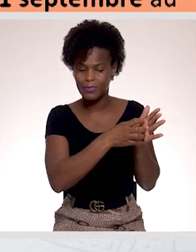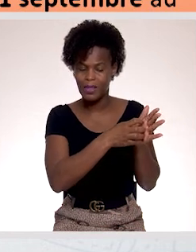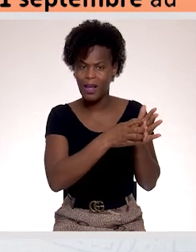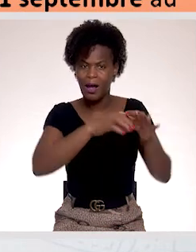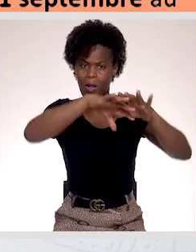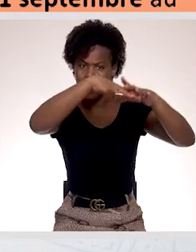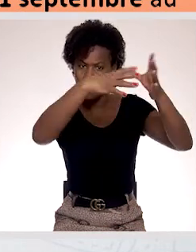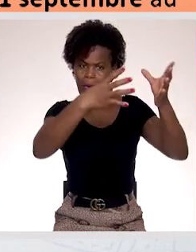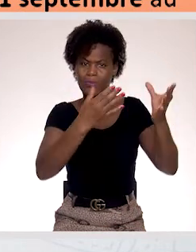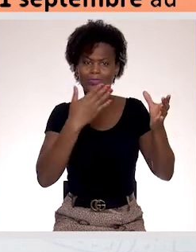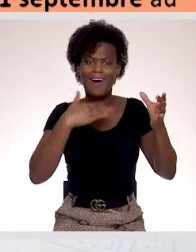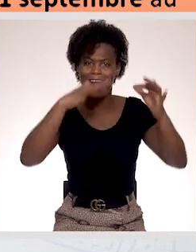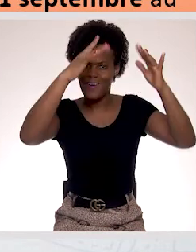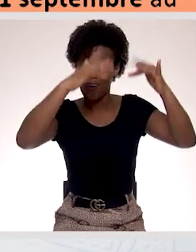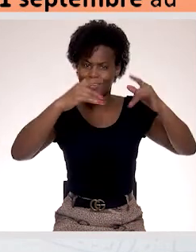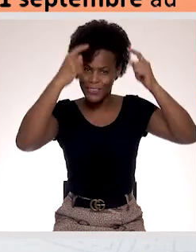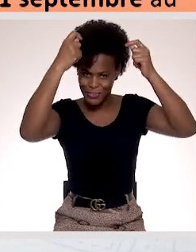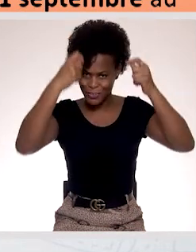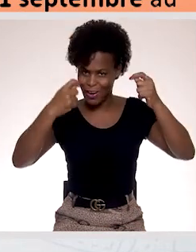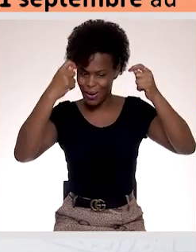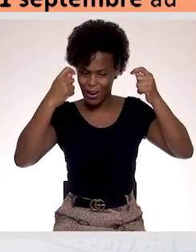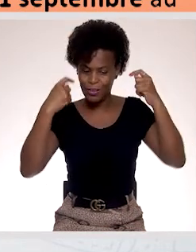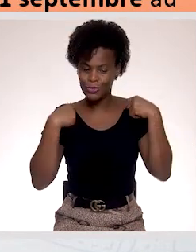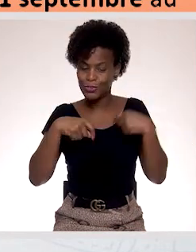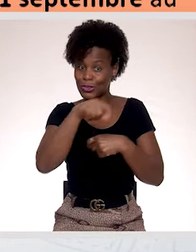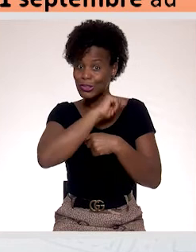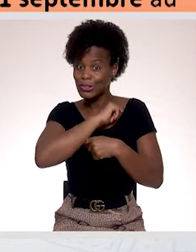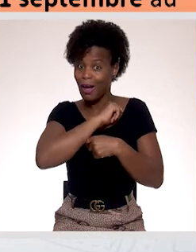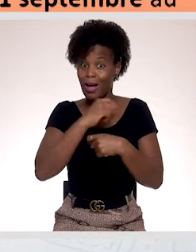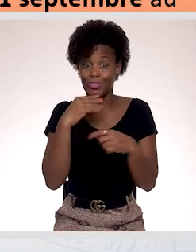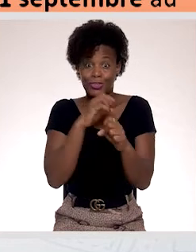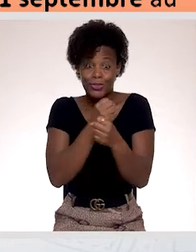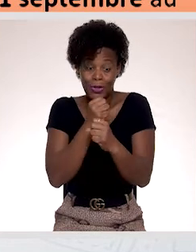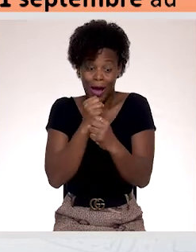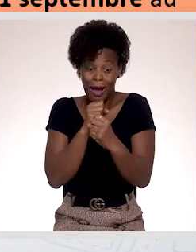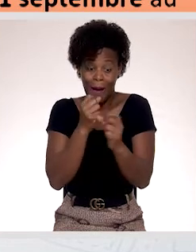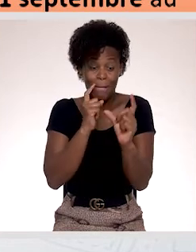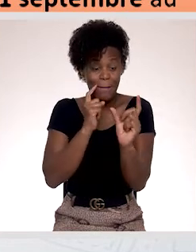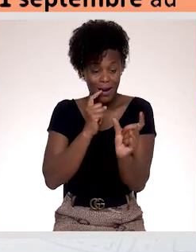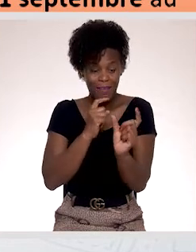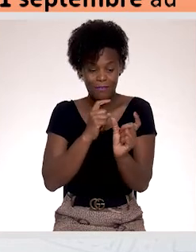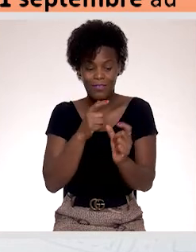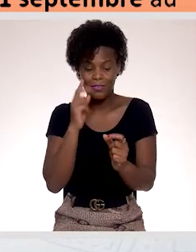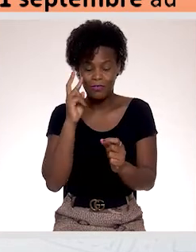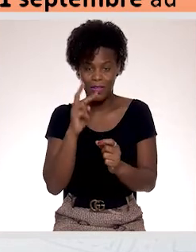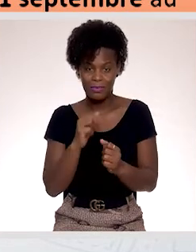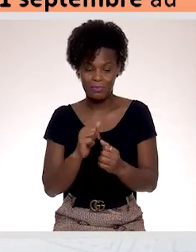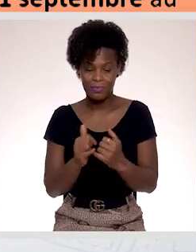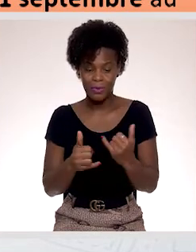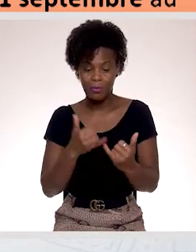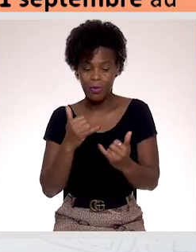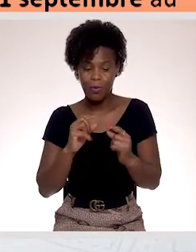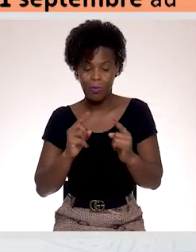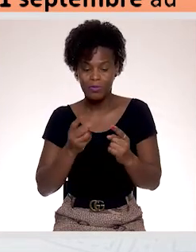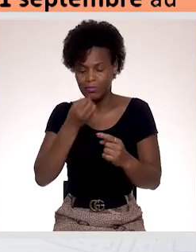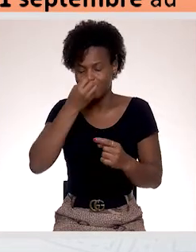de neige avec son écharpe. Le printemps, tu vois, les fleurs poussent, les fleurs commencent